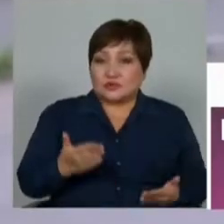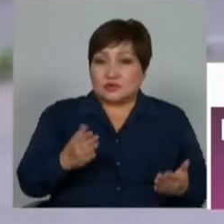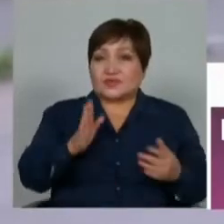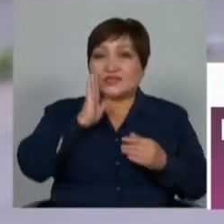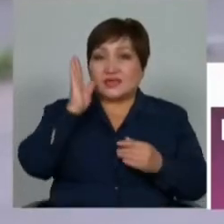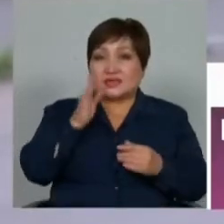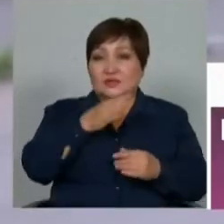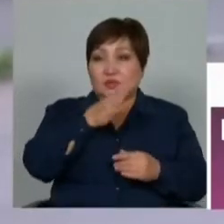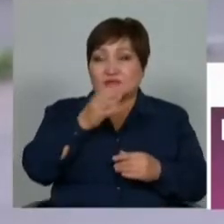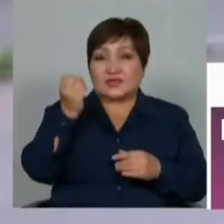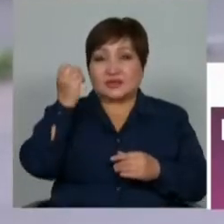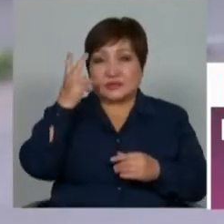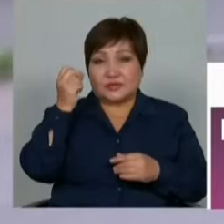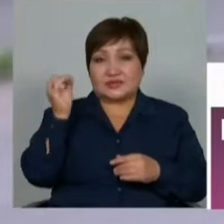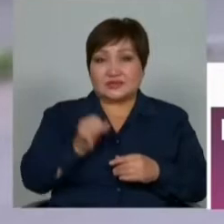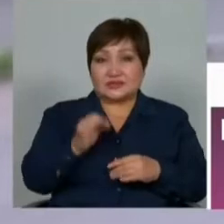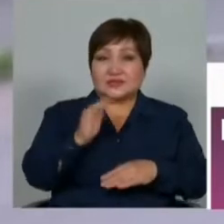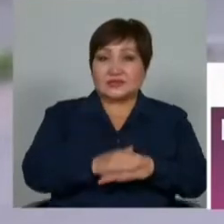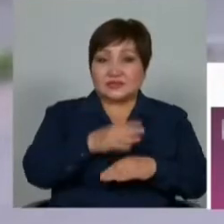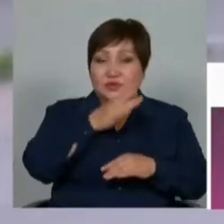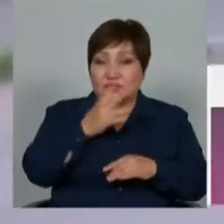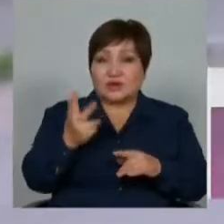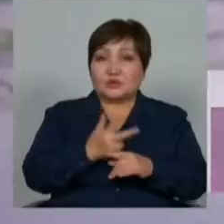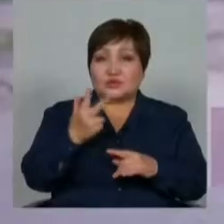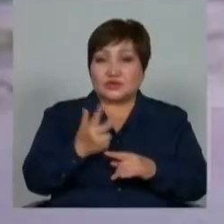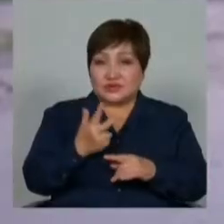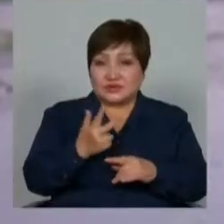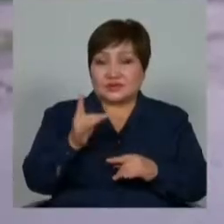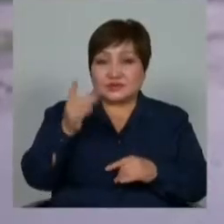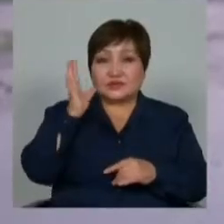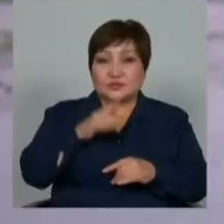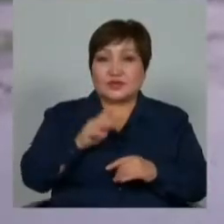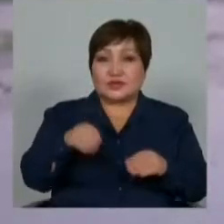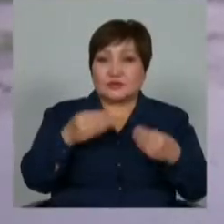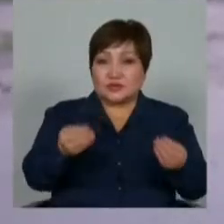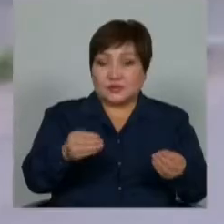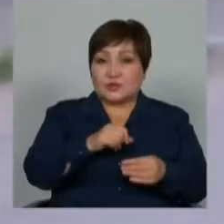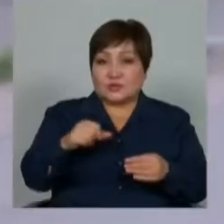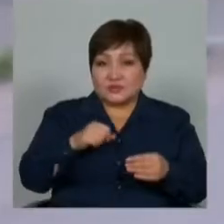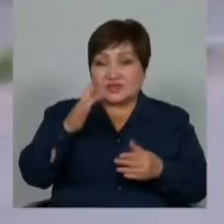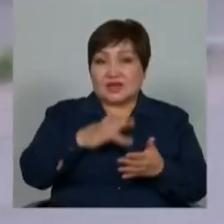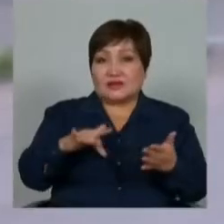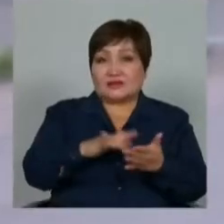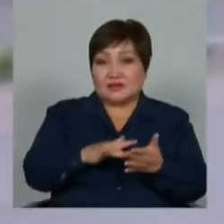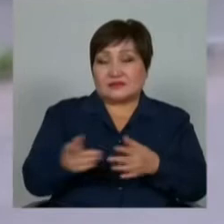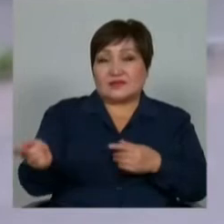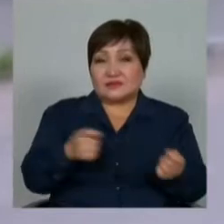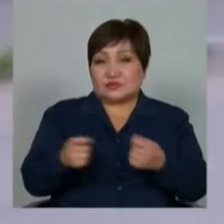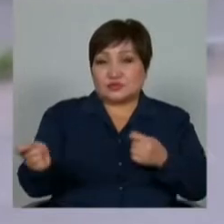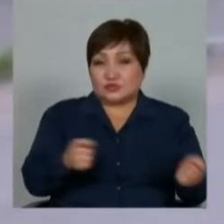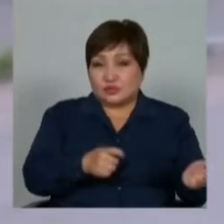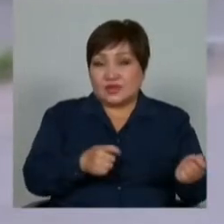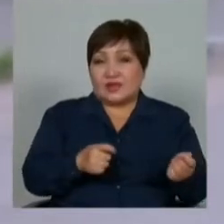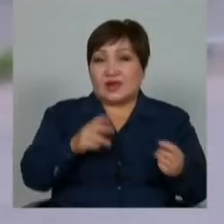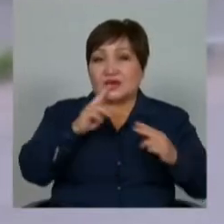уақытта, обед кезінде кешкі уақытта үш мезгіл су беріп отырды. Өзімізде қаладан тасып жүрдік. Жұмыстан жаңағы түскеннен